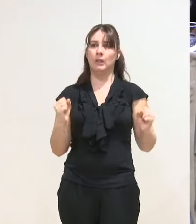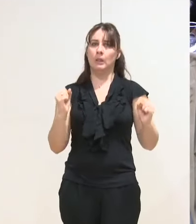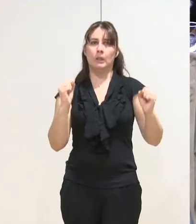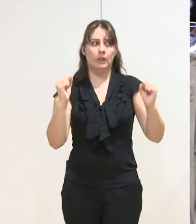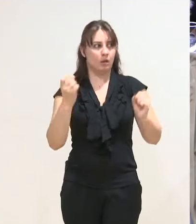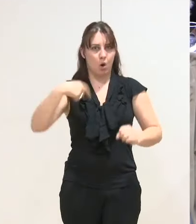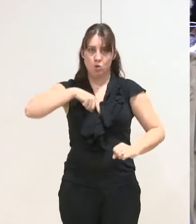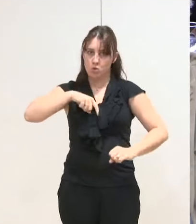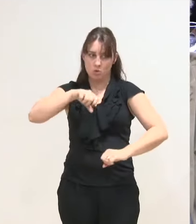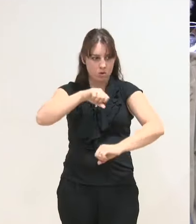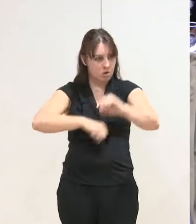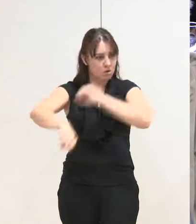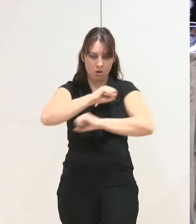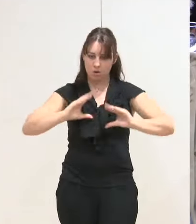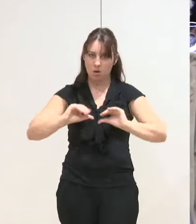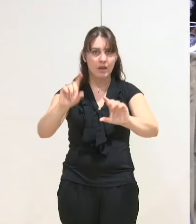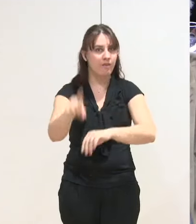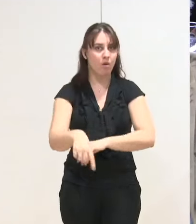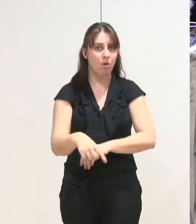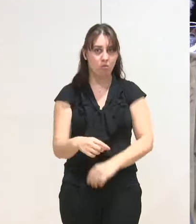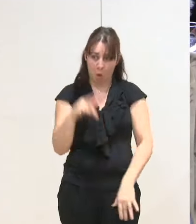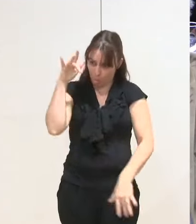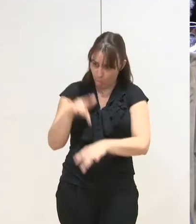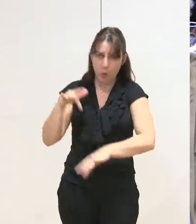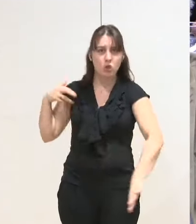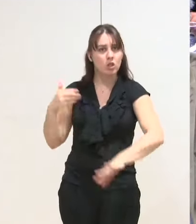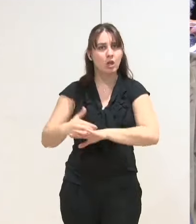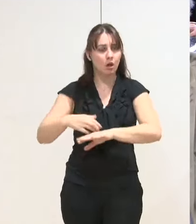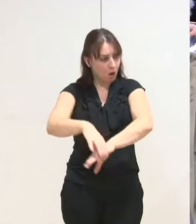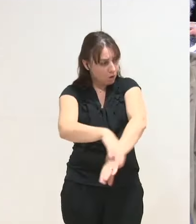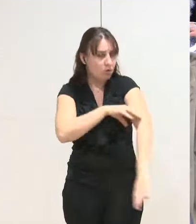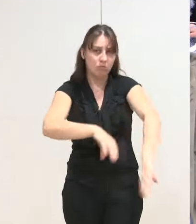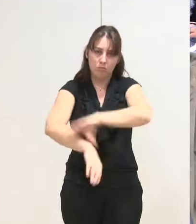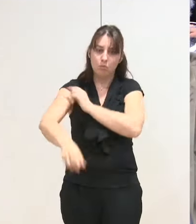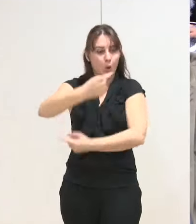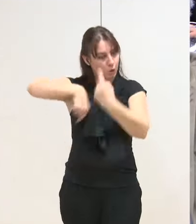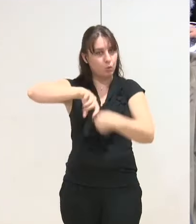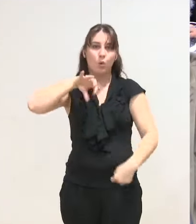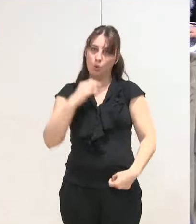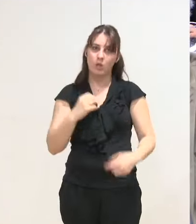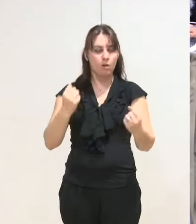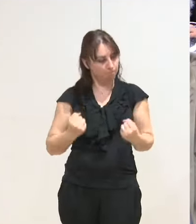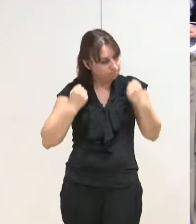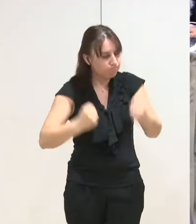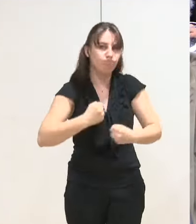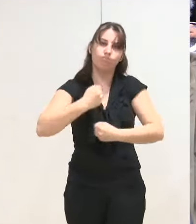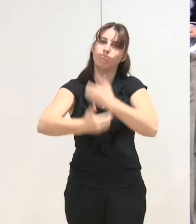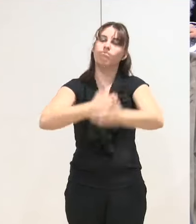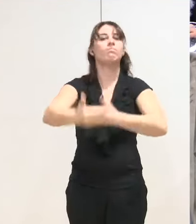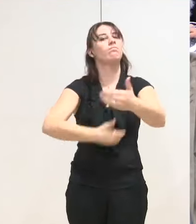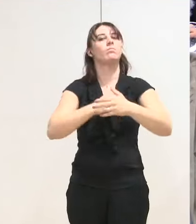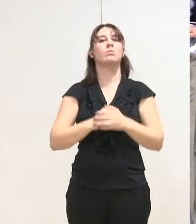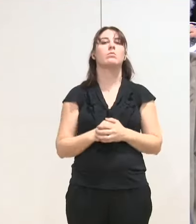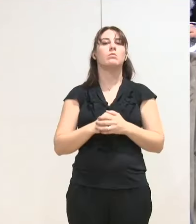réagir et nous l'avons fait nous l'avons fait effectivement en mettant en œuvre des